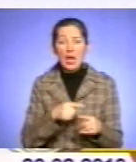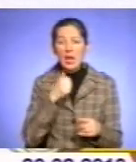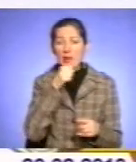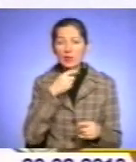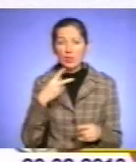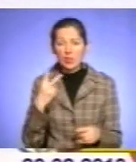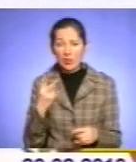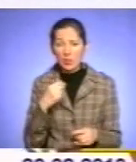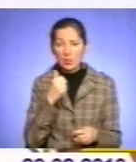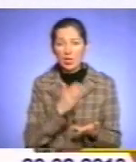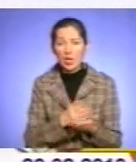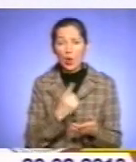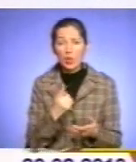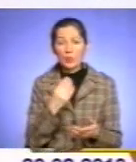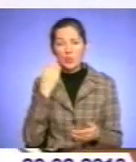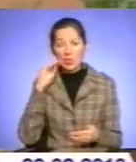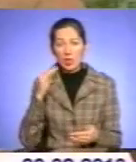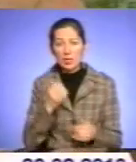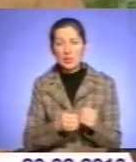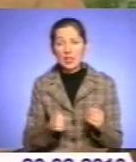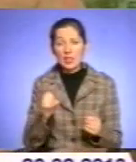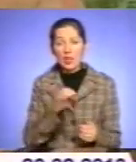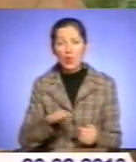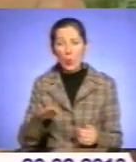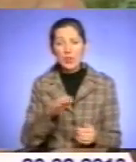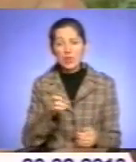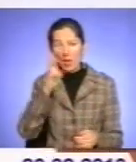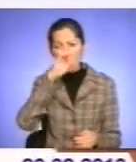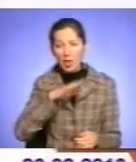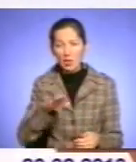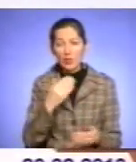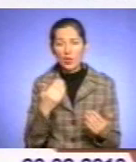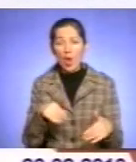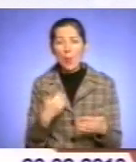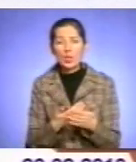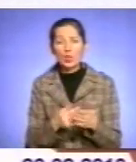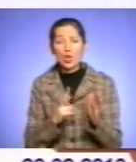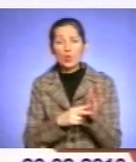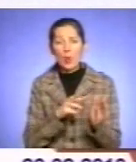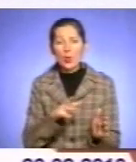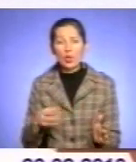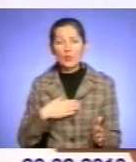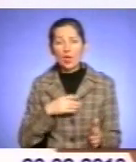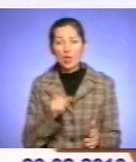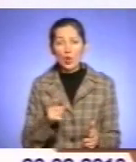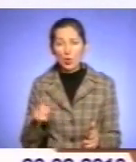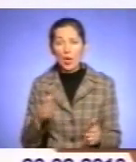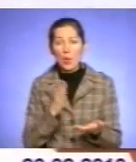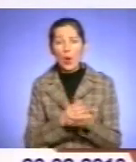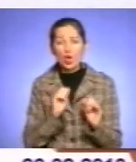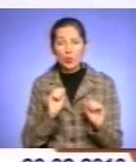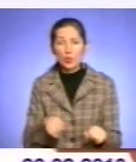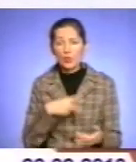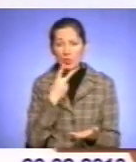2012-й, є одним з найкращих серед європейських країн. Вже близько 7 мільйонів наших громадян, глядачів мають можливість